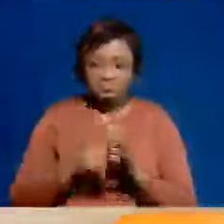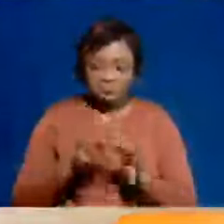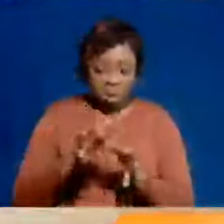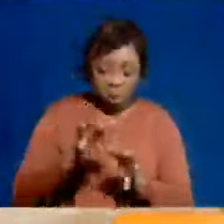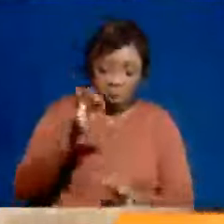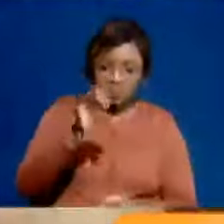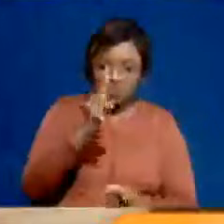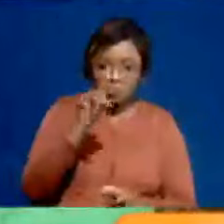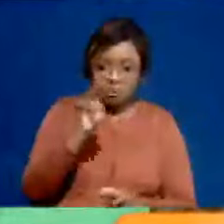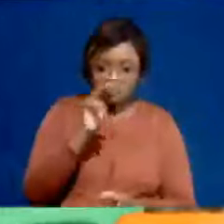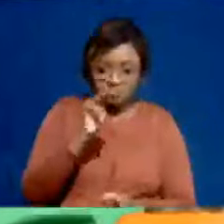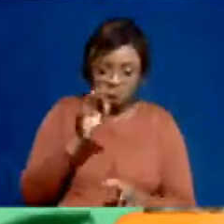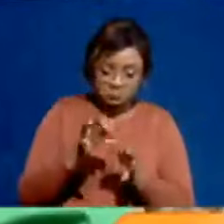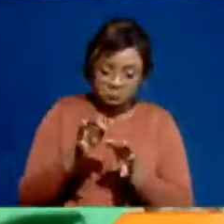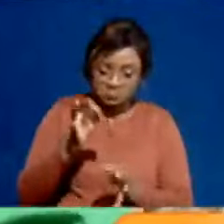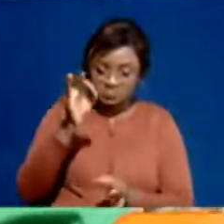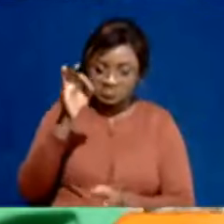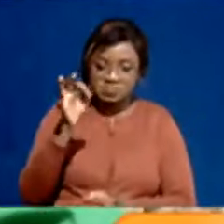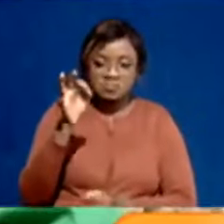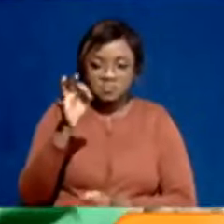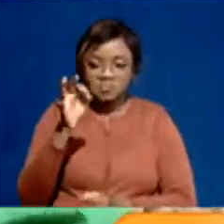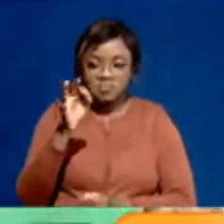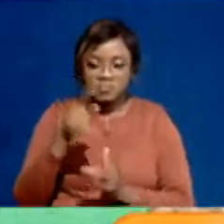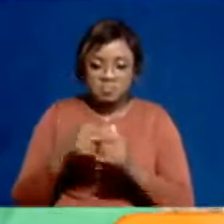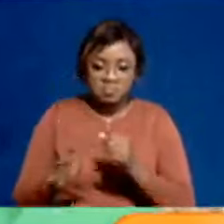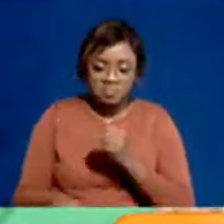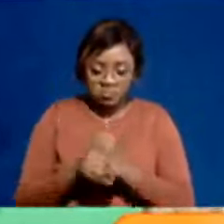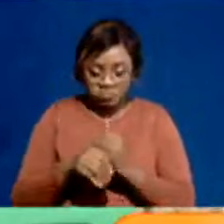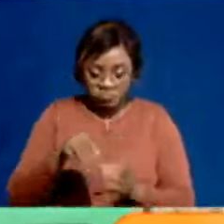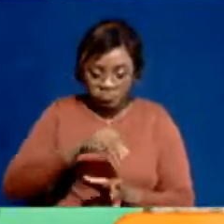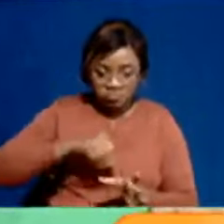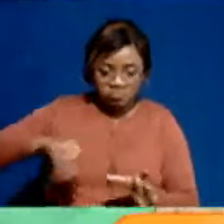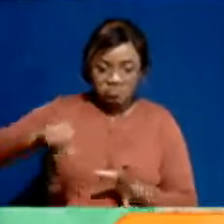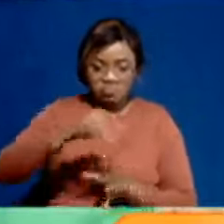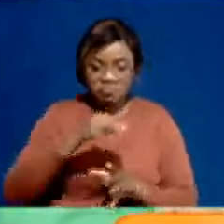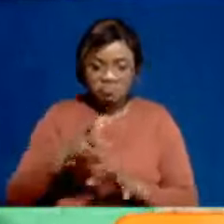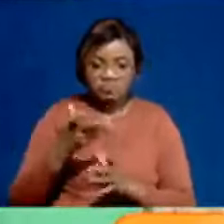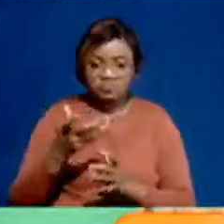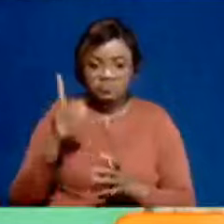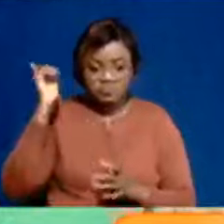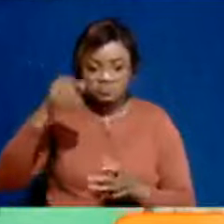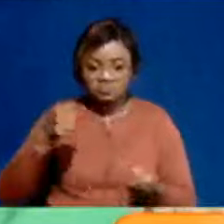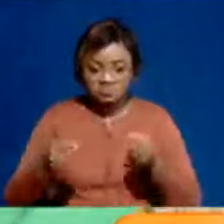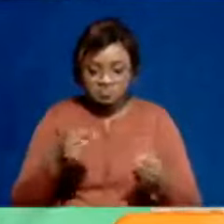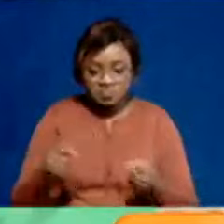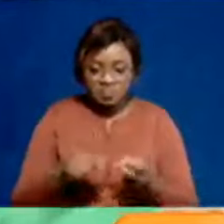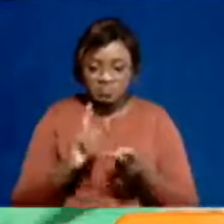moja, alafu tukaweka changalawe ya makaa, tukaweka